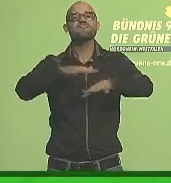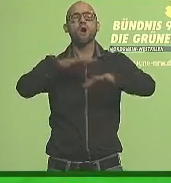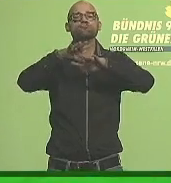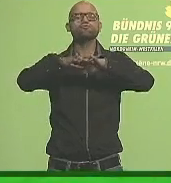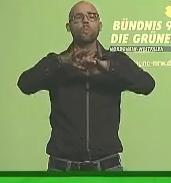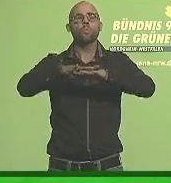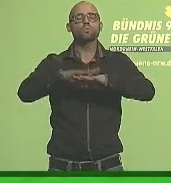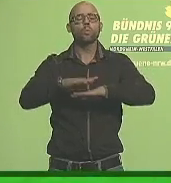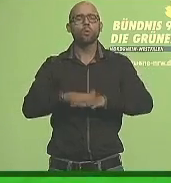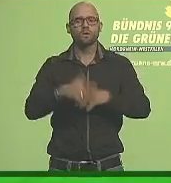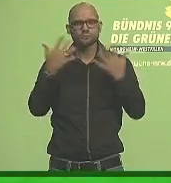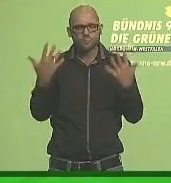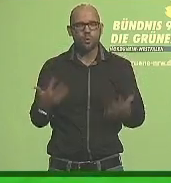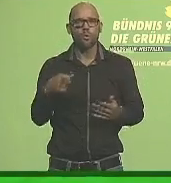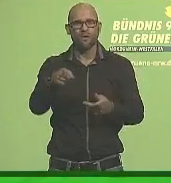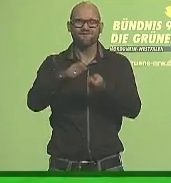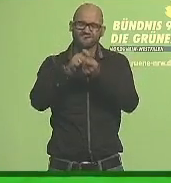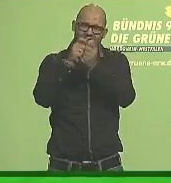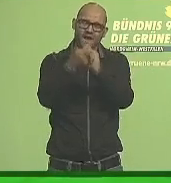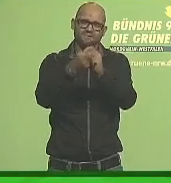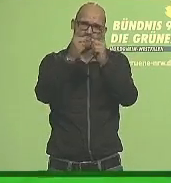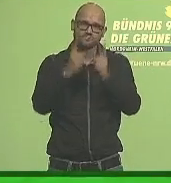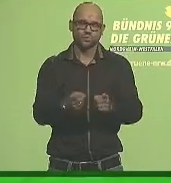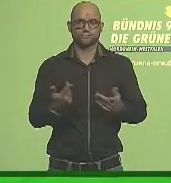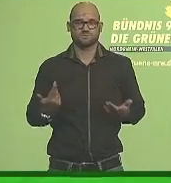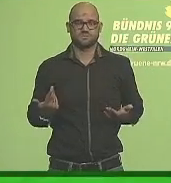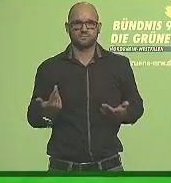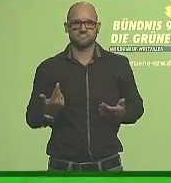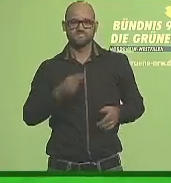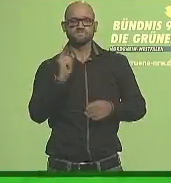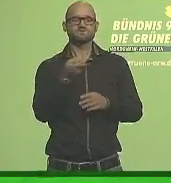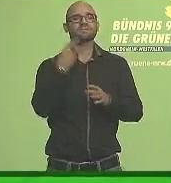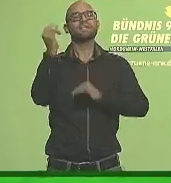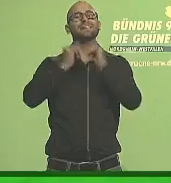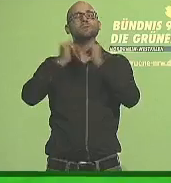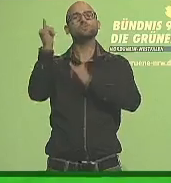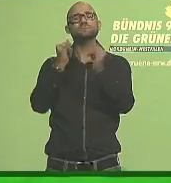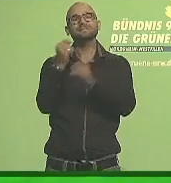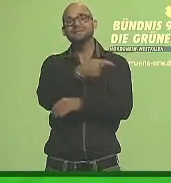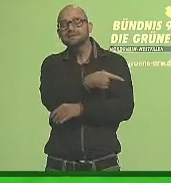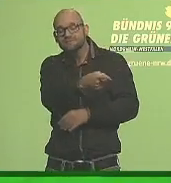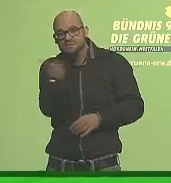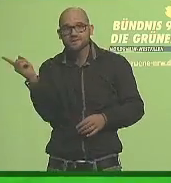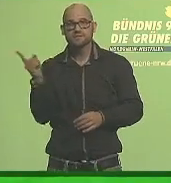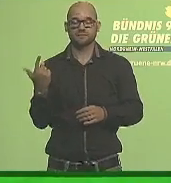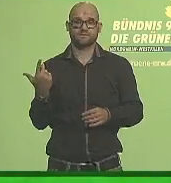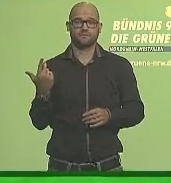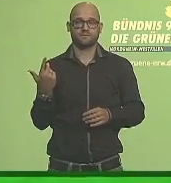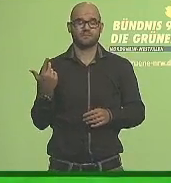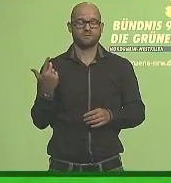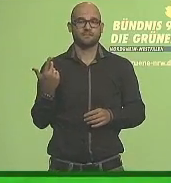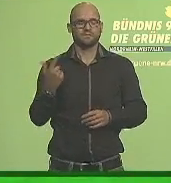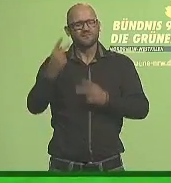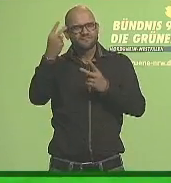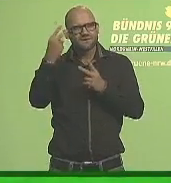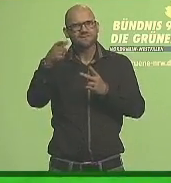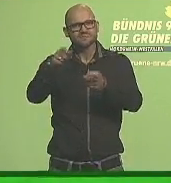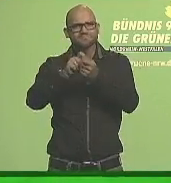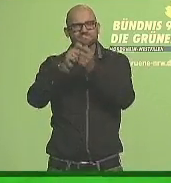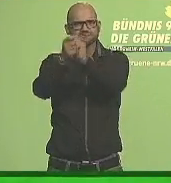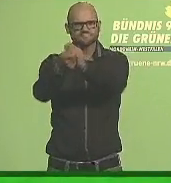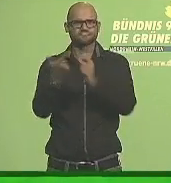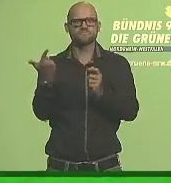unsere Infrastruktur verändern. Auch unsere Industrie soll sich nicht dadurch grün waschen können, dass die Importe